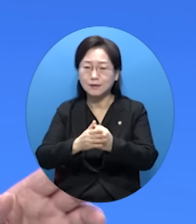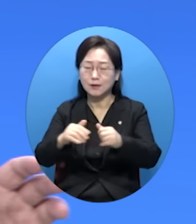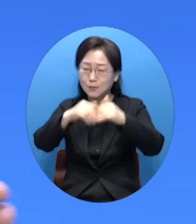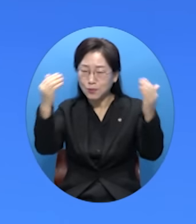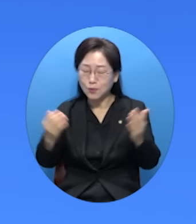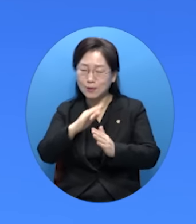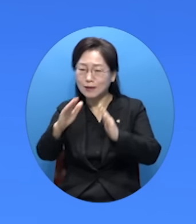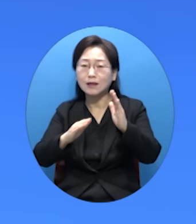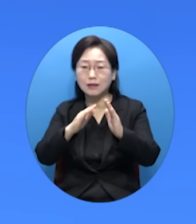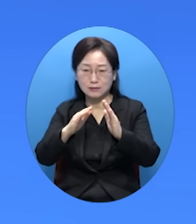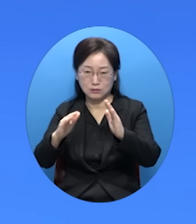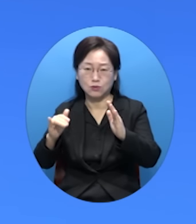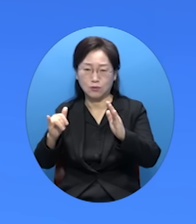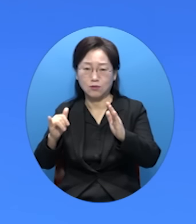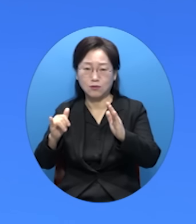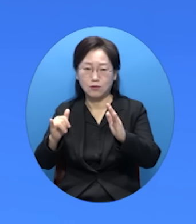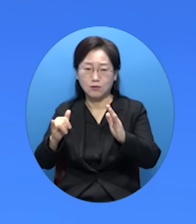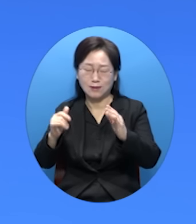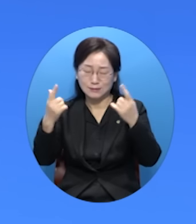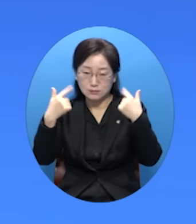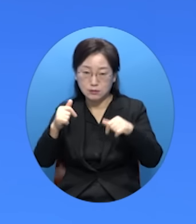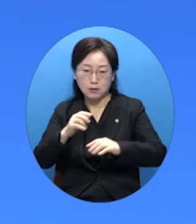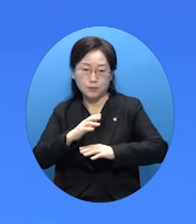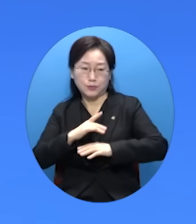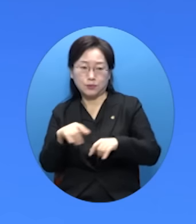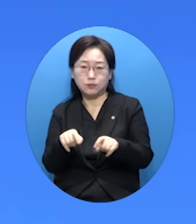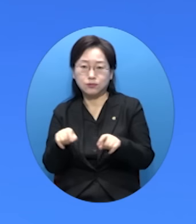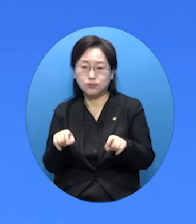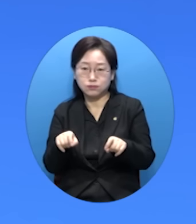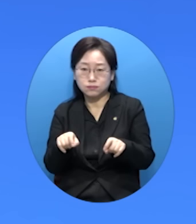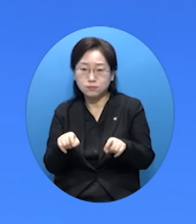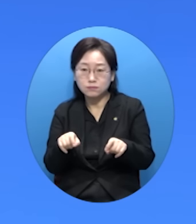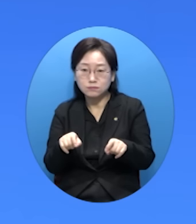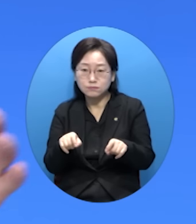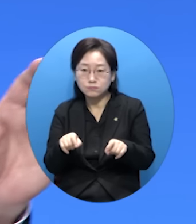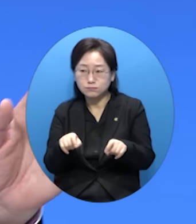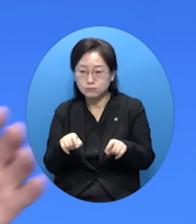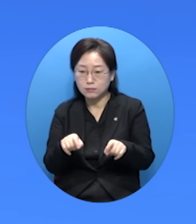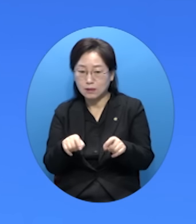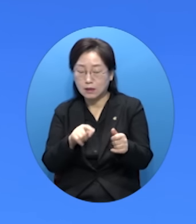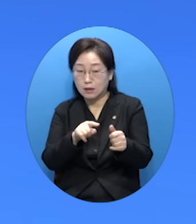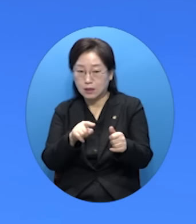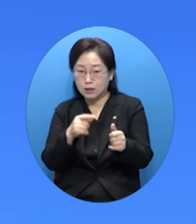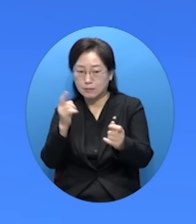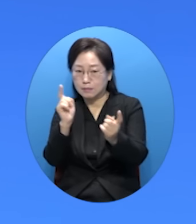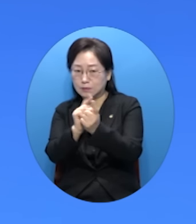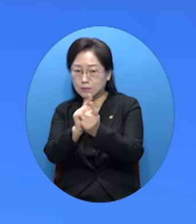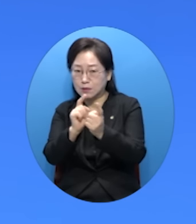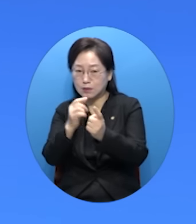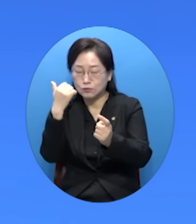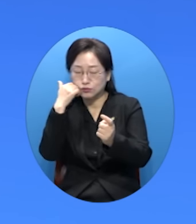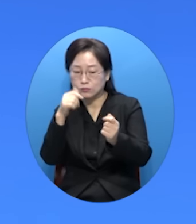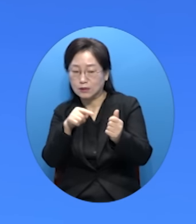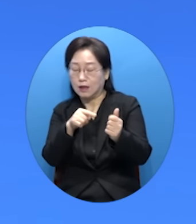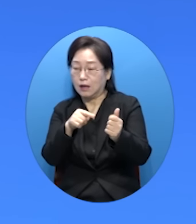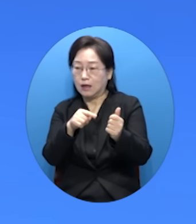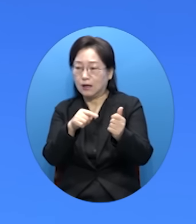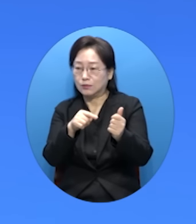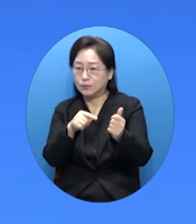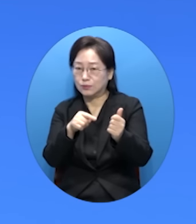가정이 그냥 늘 두려워 떨고 그를 만나는 모든 사람들이 다